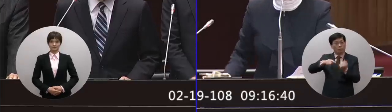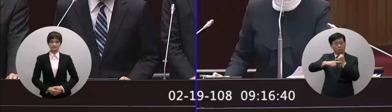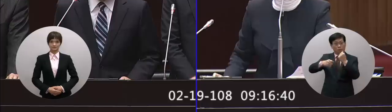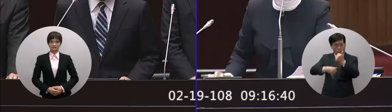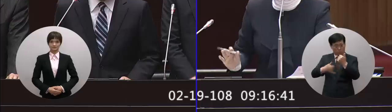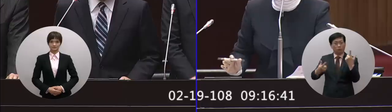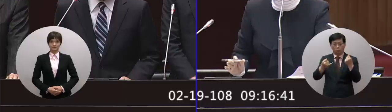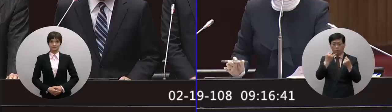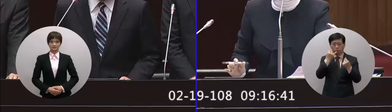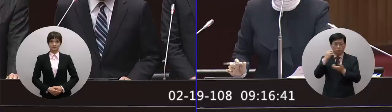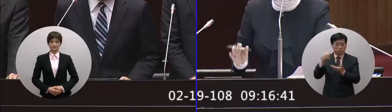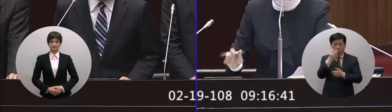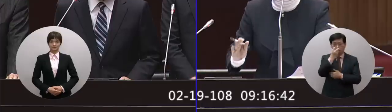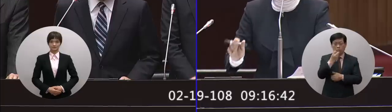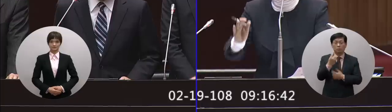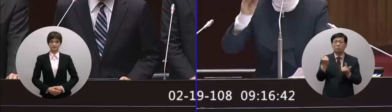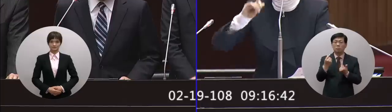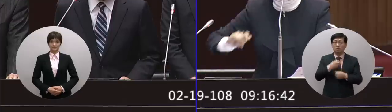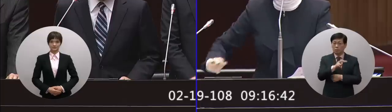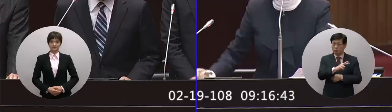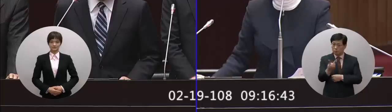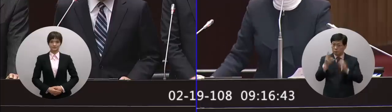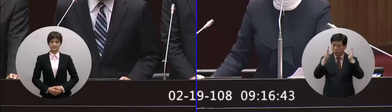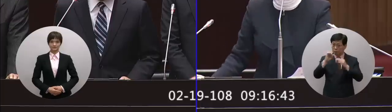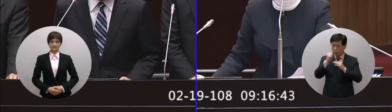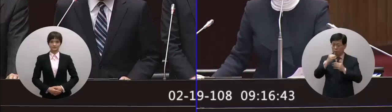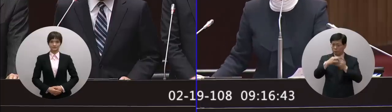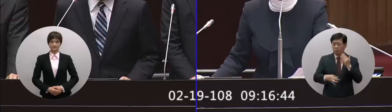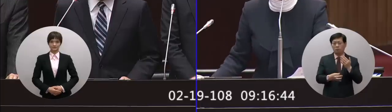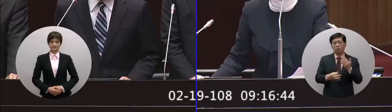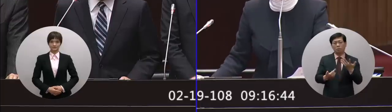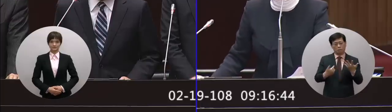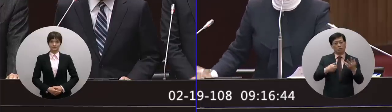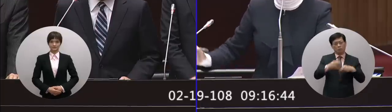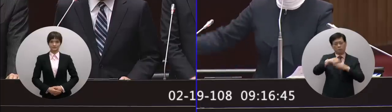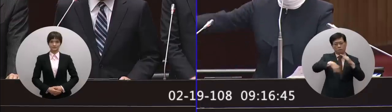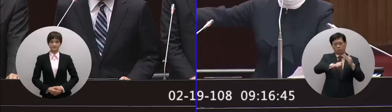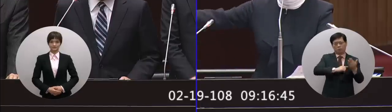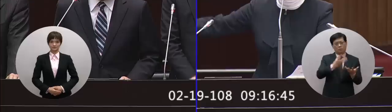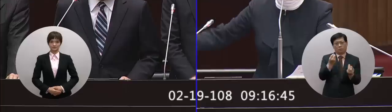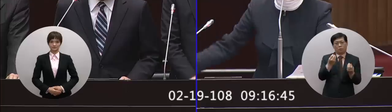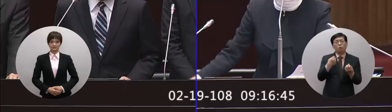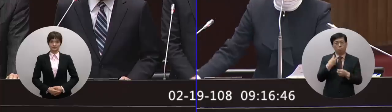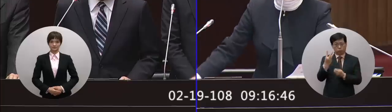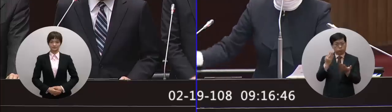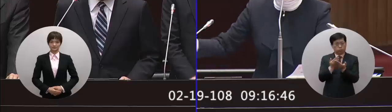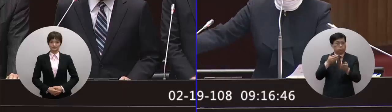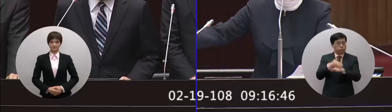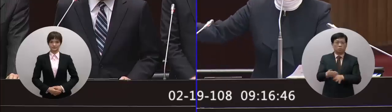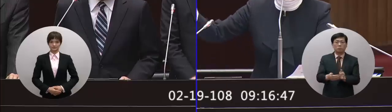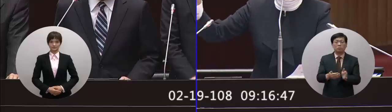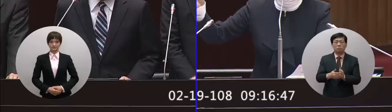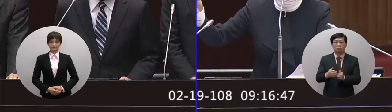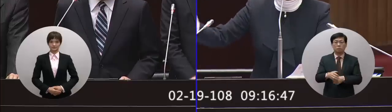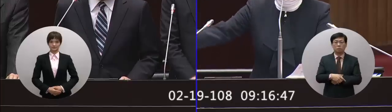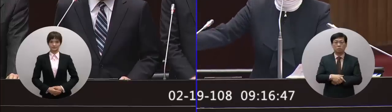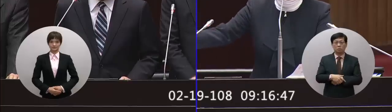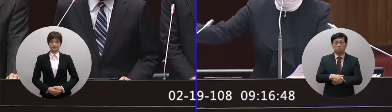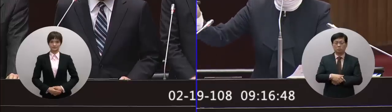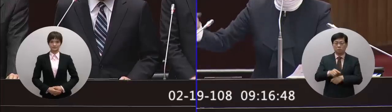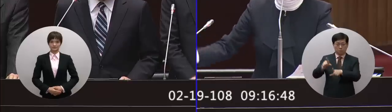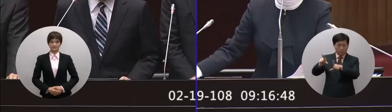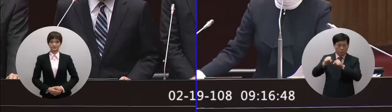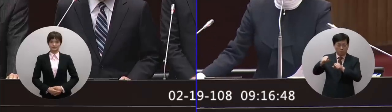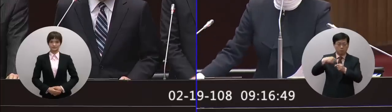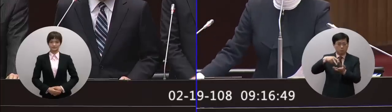也可以审查，例如转型正义条例，行政院并没有版本，但是我们依然三读通过，用立法